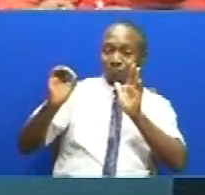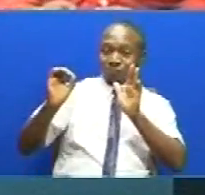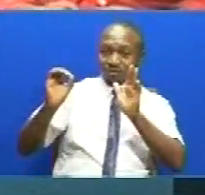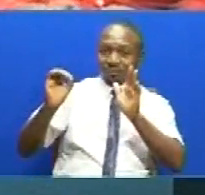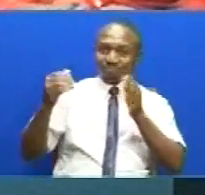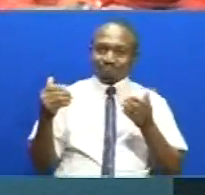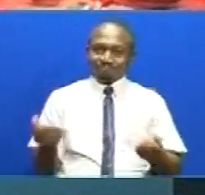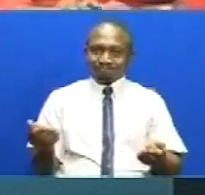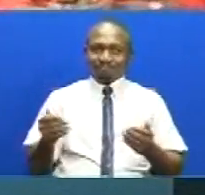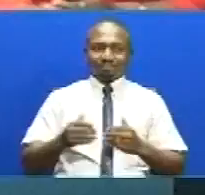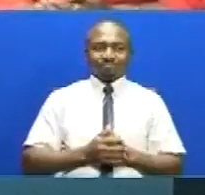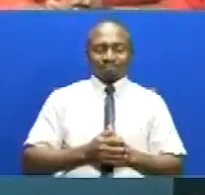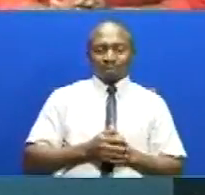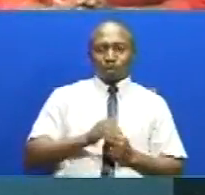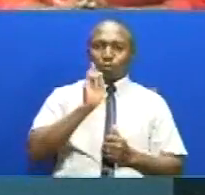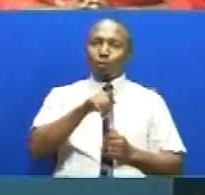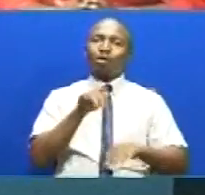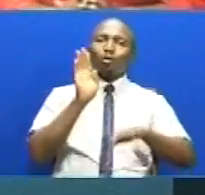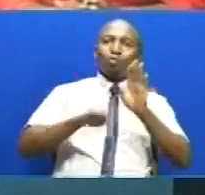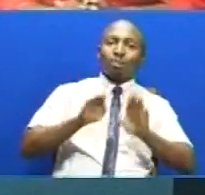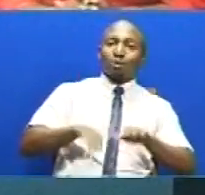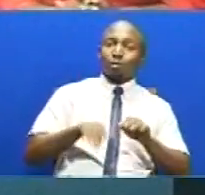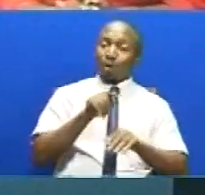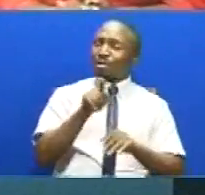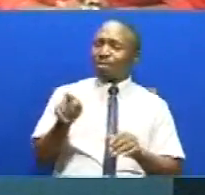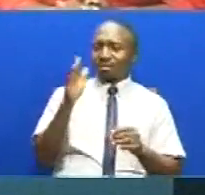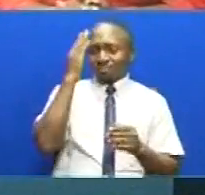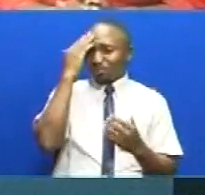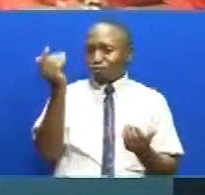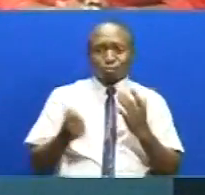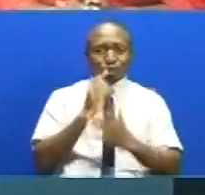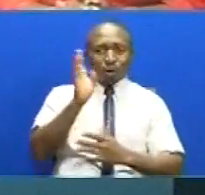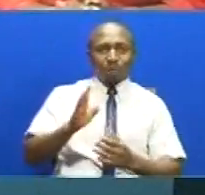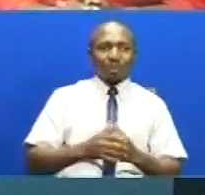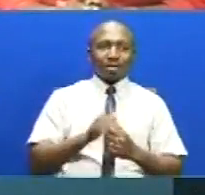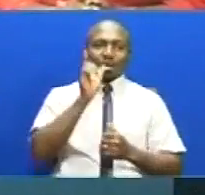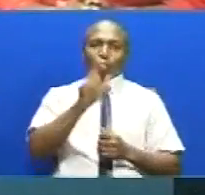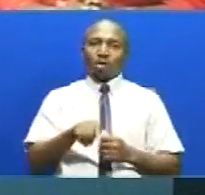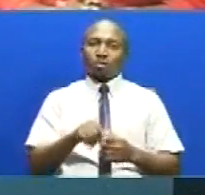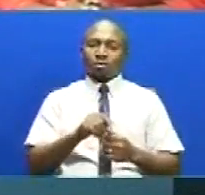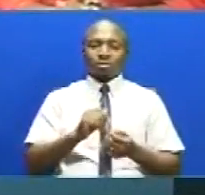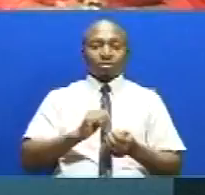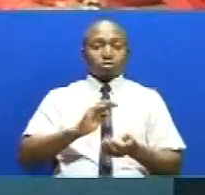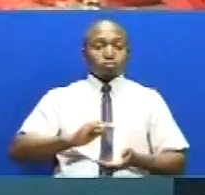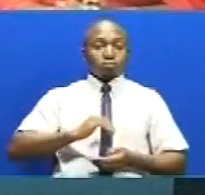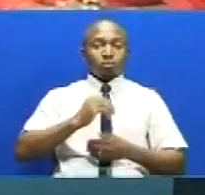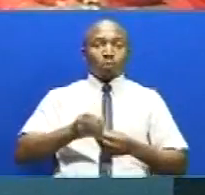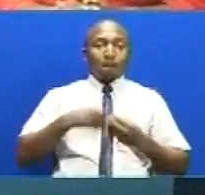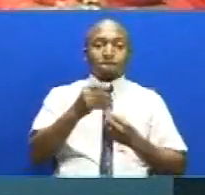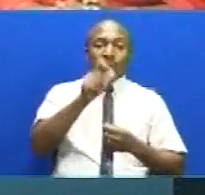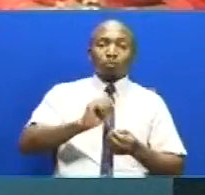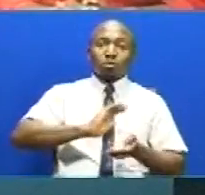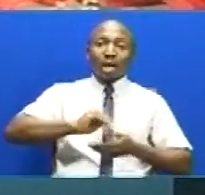miaka 60. Sasa najua kumekuwa kuna ule utamaduni wa hapa na pale. Sijui nitoka wapi watu ku badala ya kupeana zawadi na kumpongeza